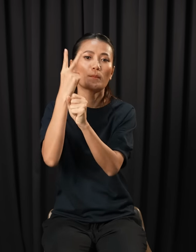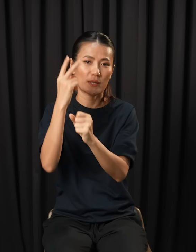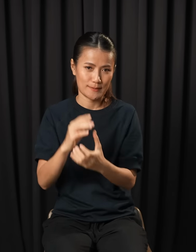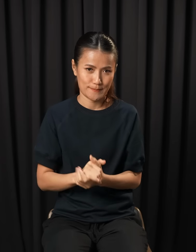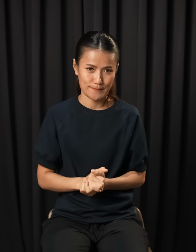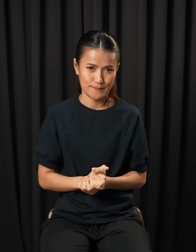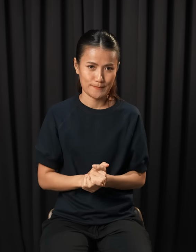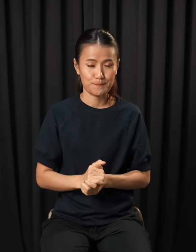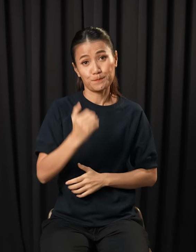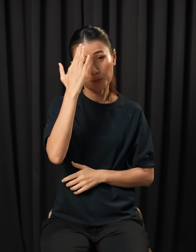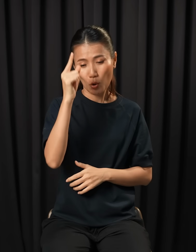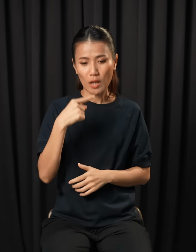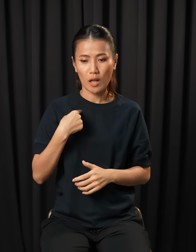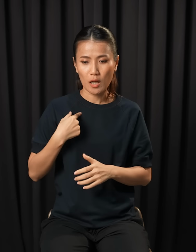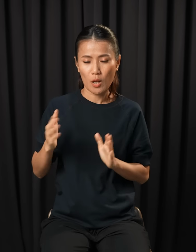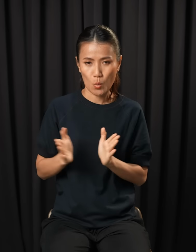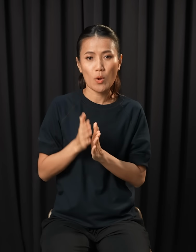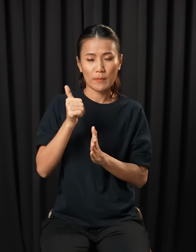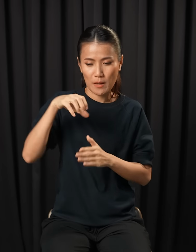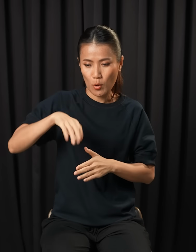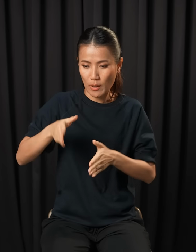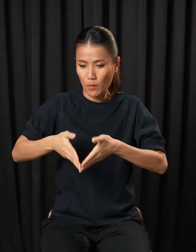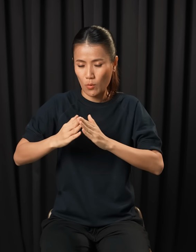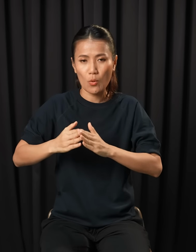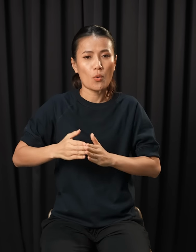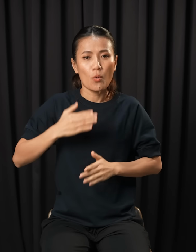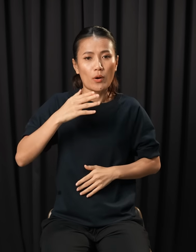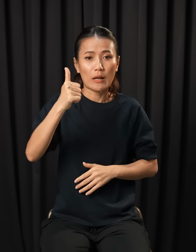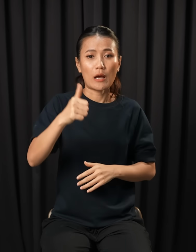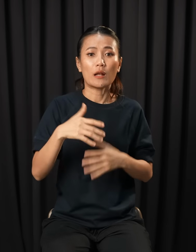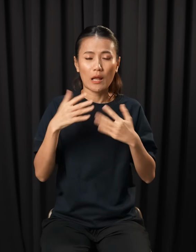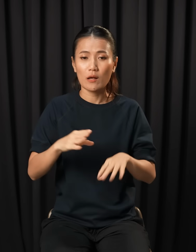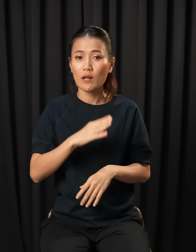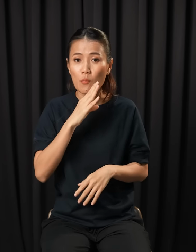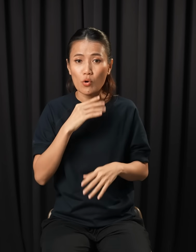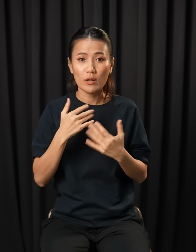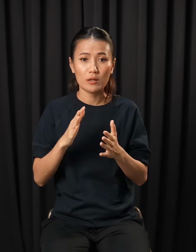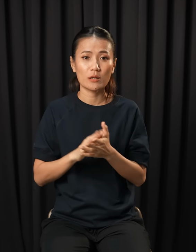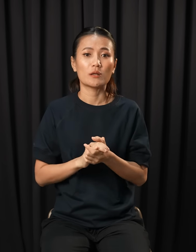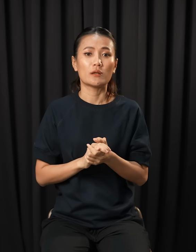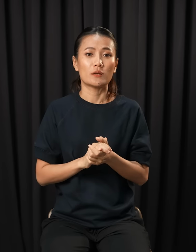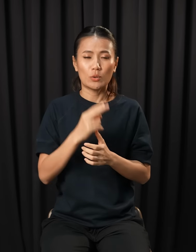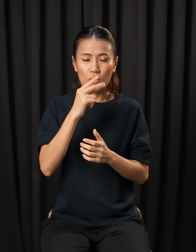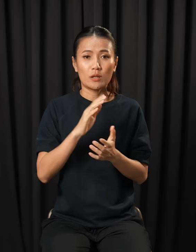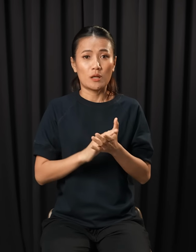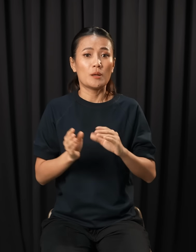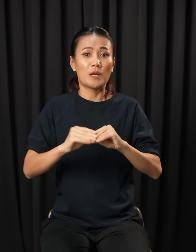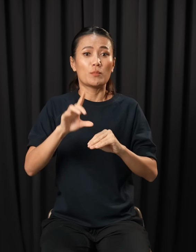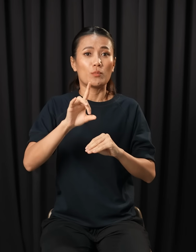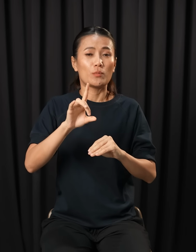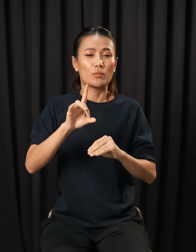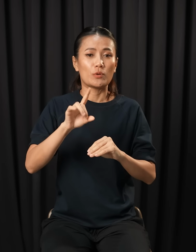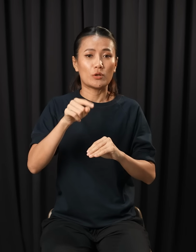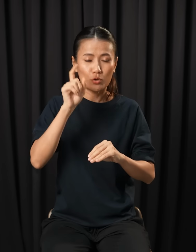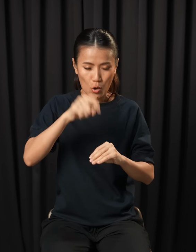ลดหย่อนภาษีได้2เท่า2ปี ค่าใช้จ่ายที่เพิ่มขึ้นเอาไปคิดเป็น 2เท่า2ปีเพื่อที่จะให้อยู่ด้วยกันได้แล้วถ้าจะทำให้ปัญหามันนี้หมด